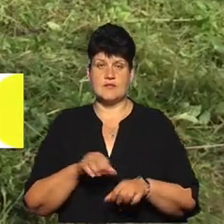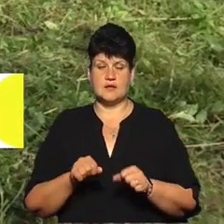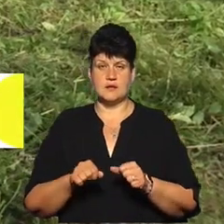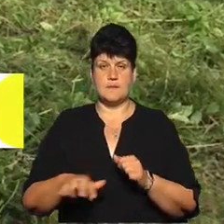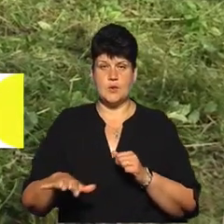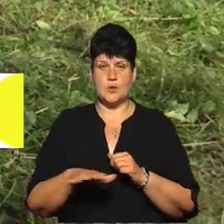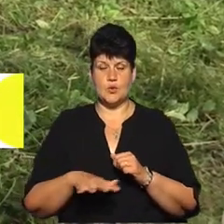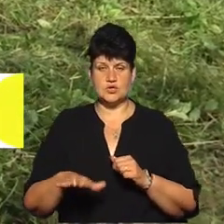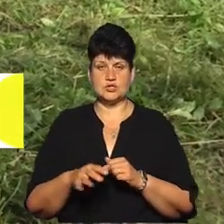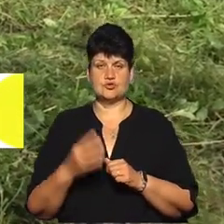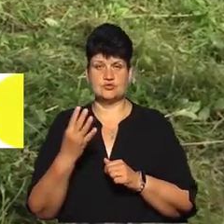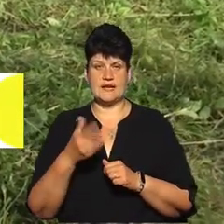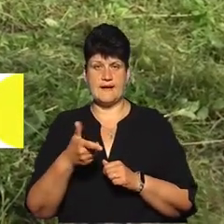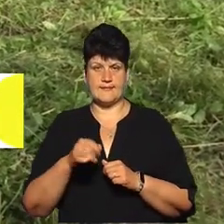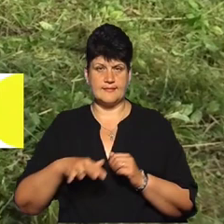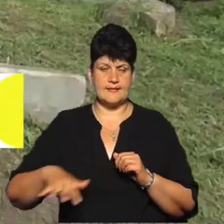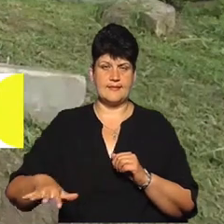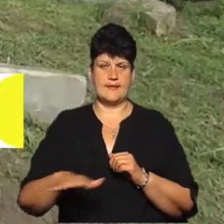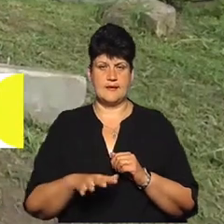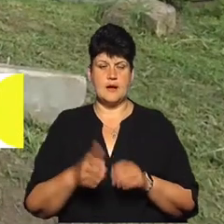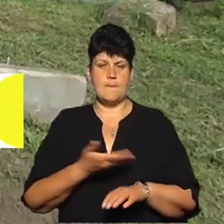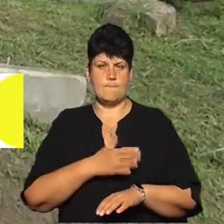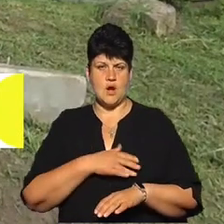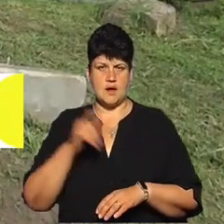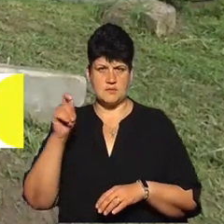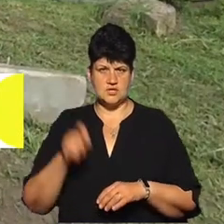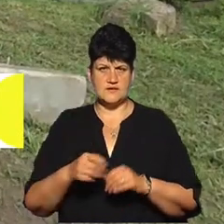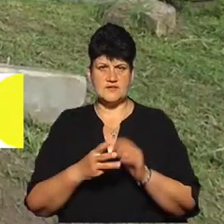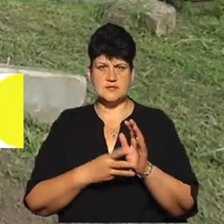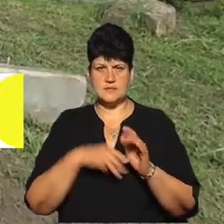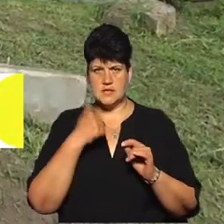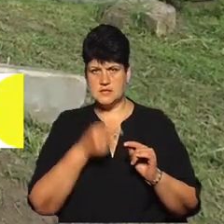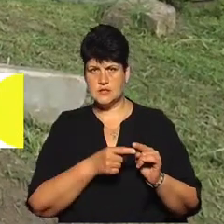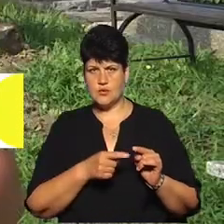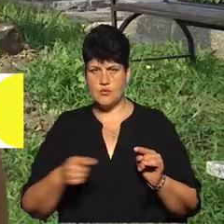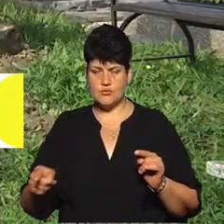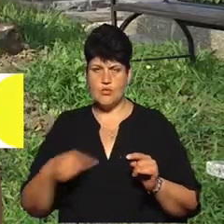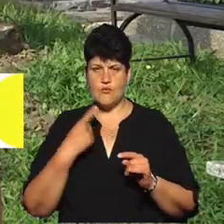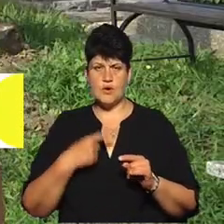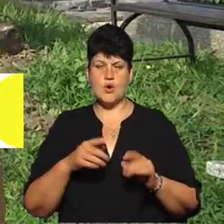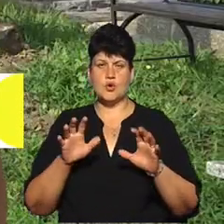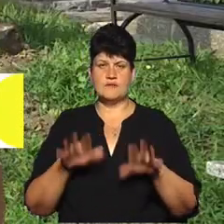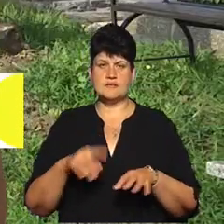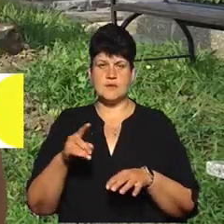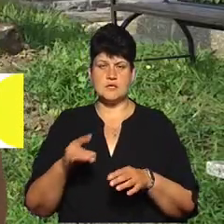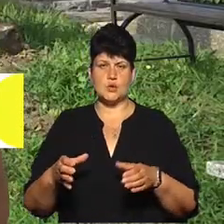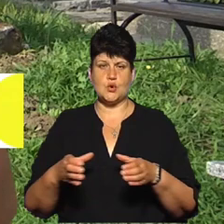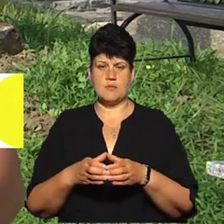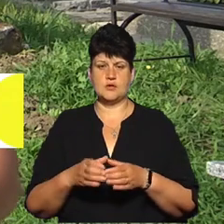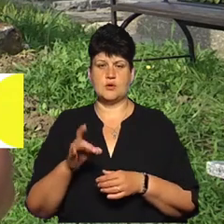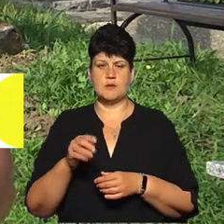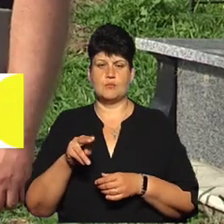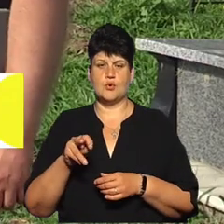Поляки приїжджали до Збаража впорядковувати його 18 років поспіль, каже голова Збаразької громади Роман Полікровський.